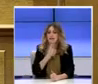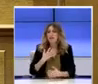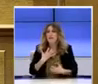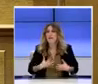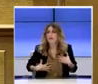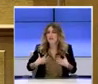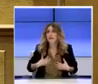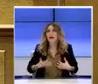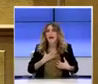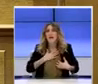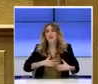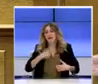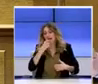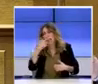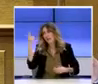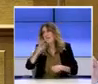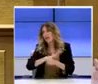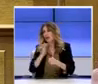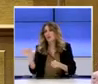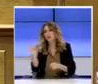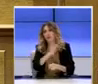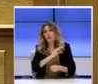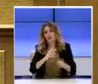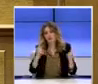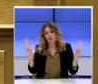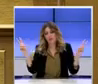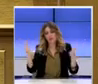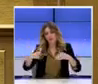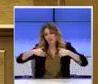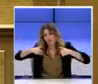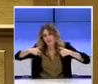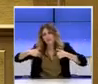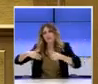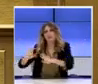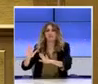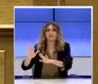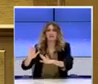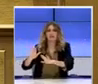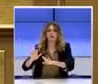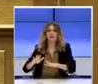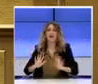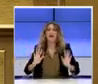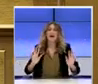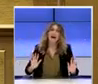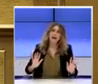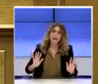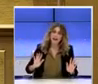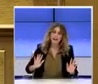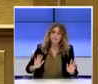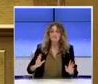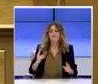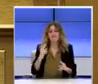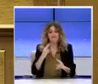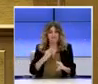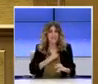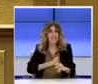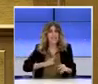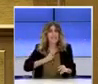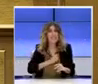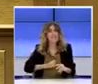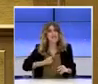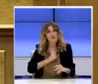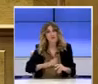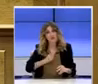πανδημίας. Και δυστυχώς, ξέρετε, όταν τα δημόσια αγαθά τα οποία κρίνουν τελικά τη ζωή γίνονται αντικείμενο